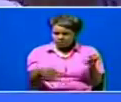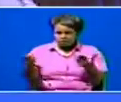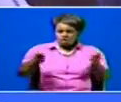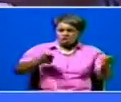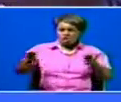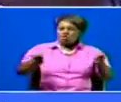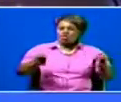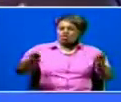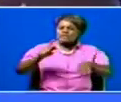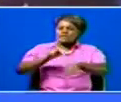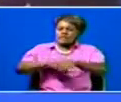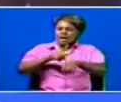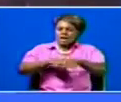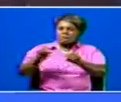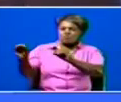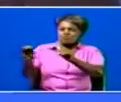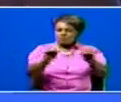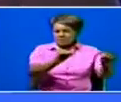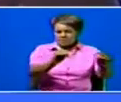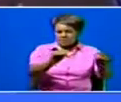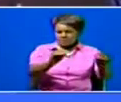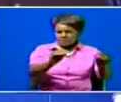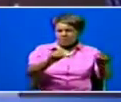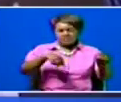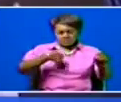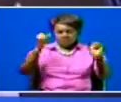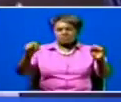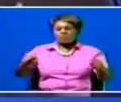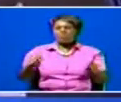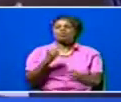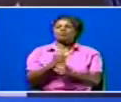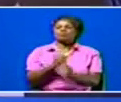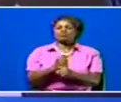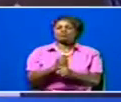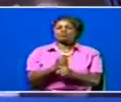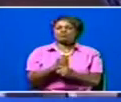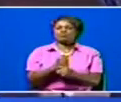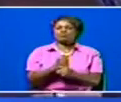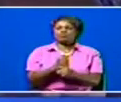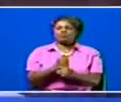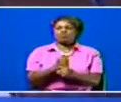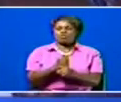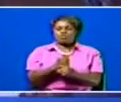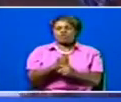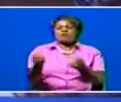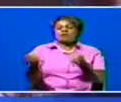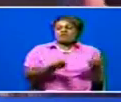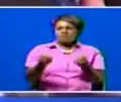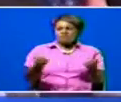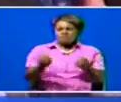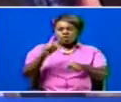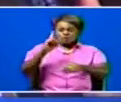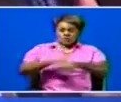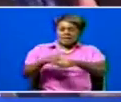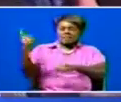regulating the time of movement, we are likely to do that and to enforce it, such that vehicles move only during